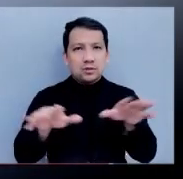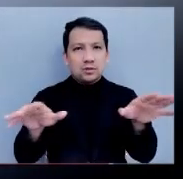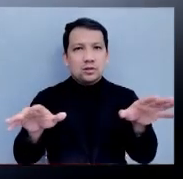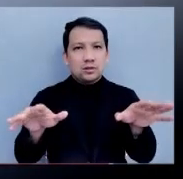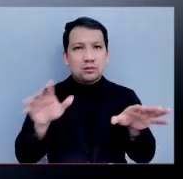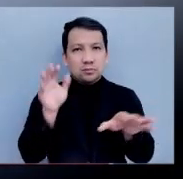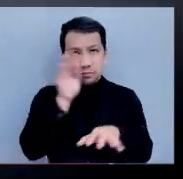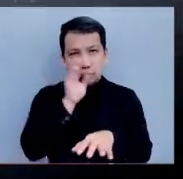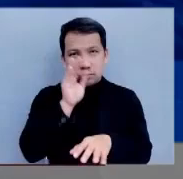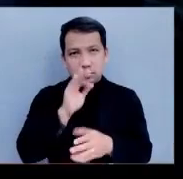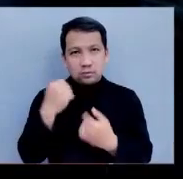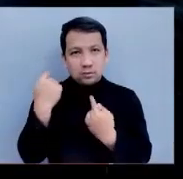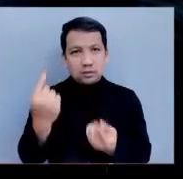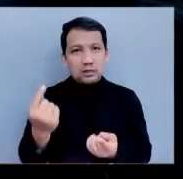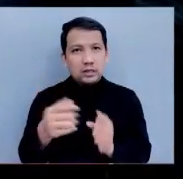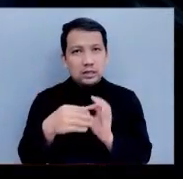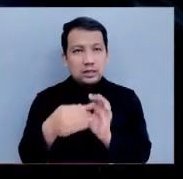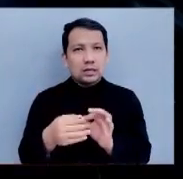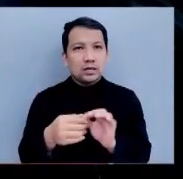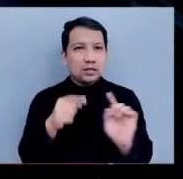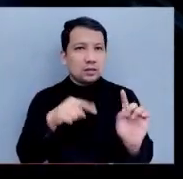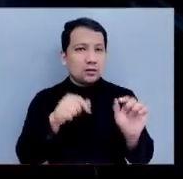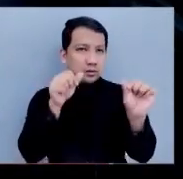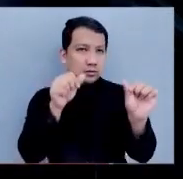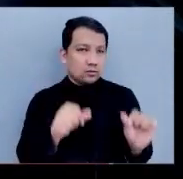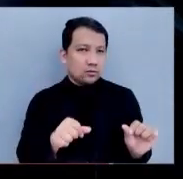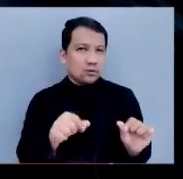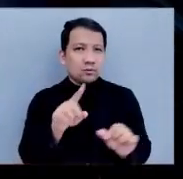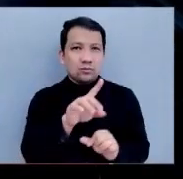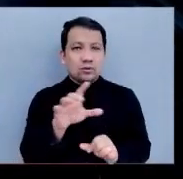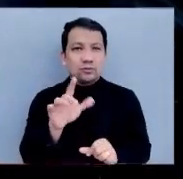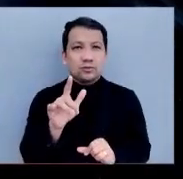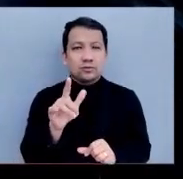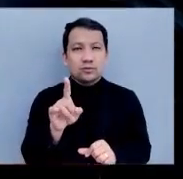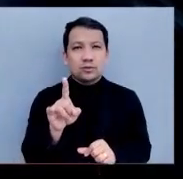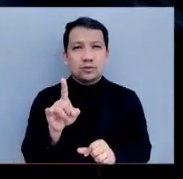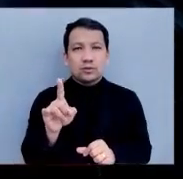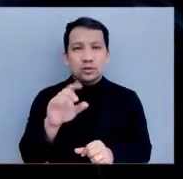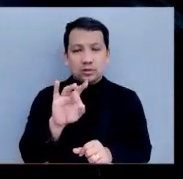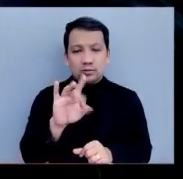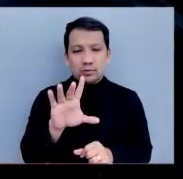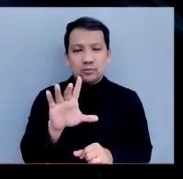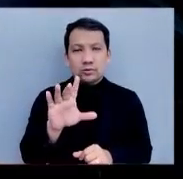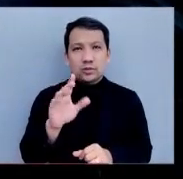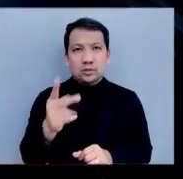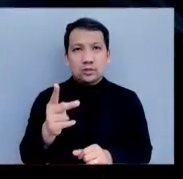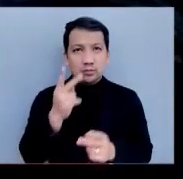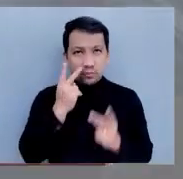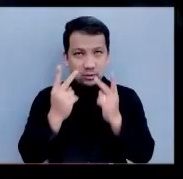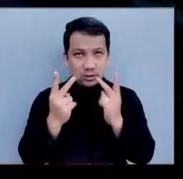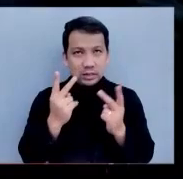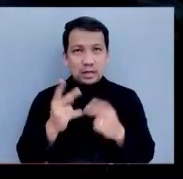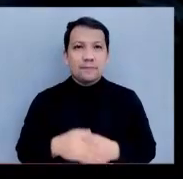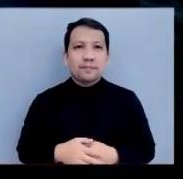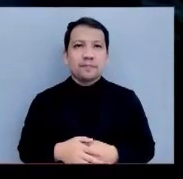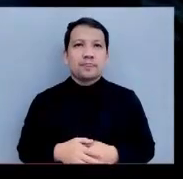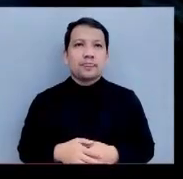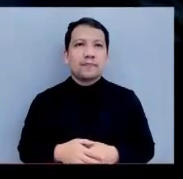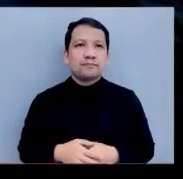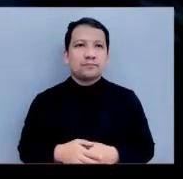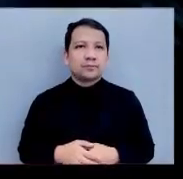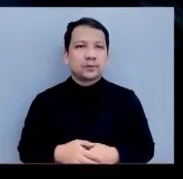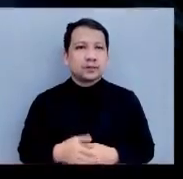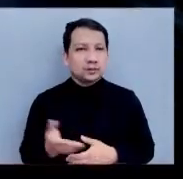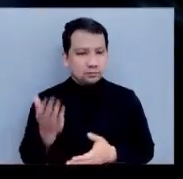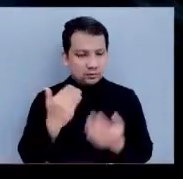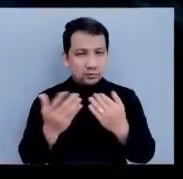ang videong ito. Ang isang post nga umabot sa 121 shares at 85,000 views. Nakakaakit panoorin,